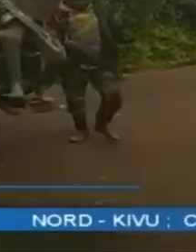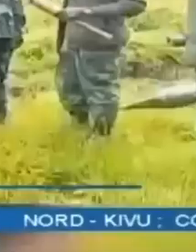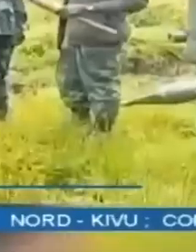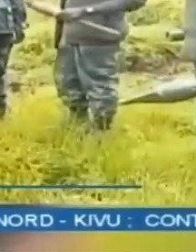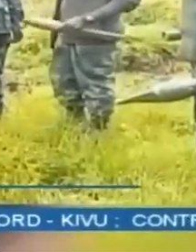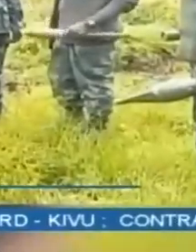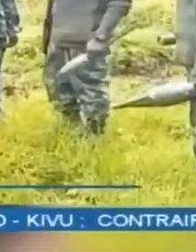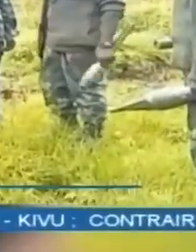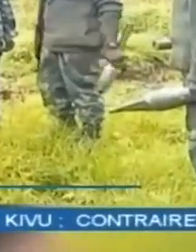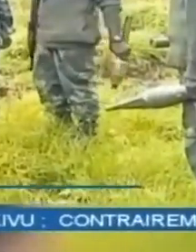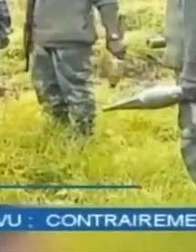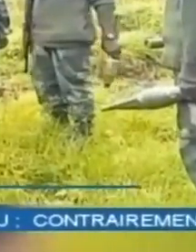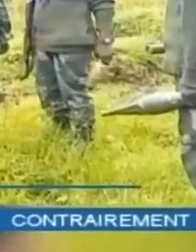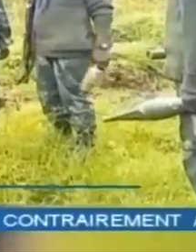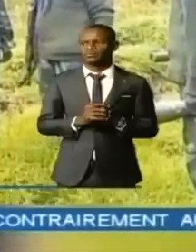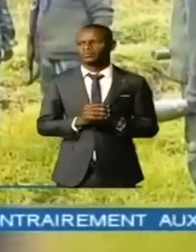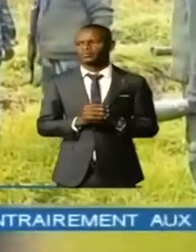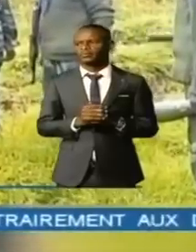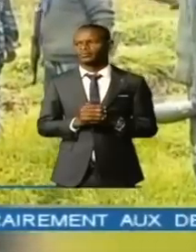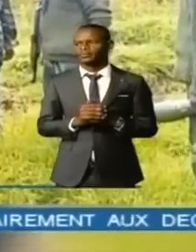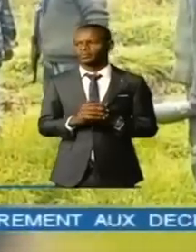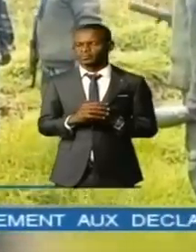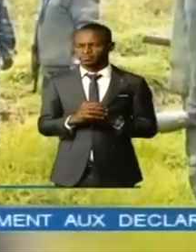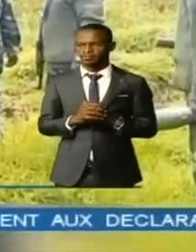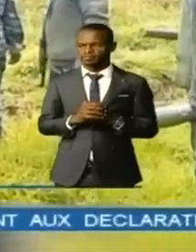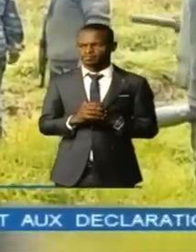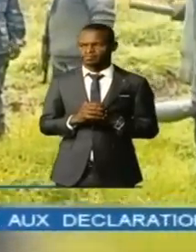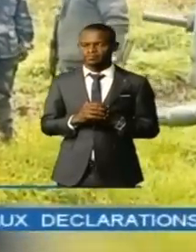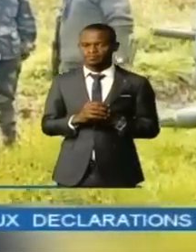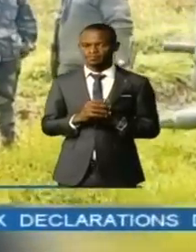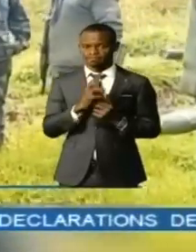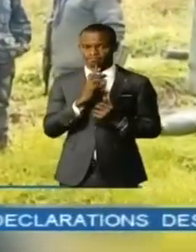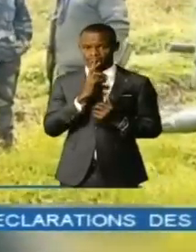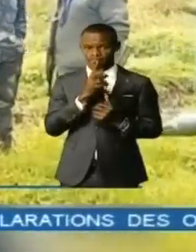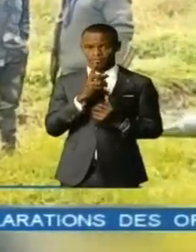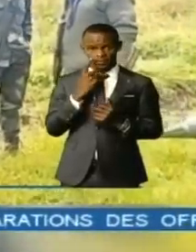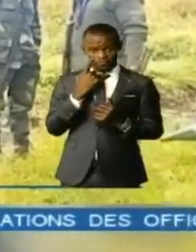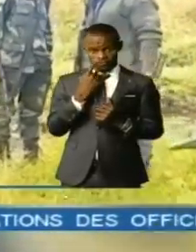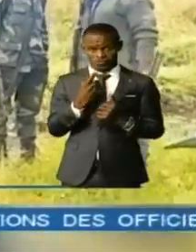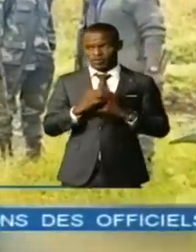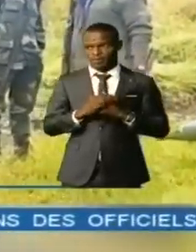Kibumba. Voilà, il s'agit de la réouverture de l'axe